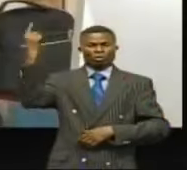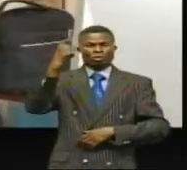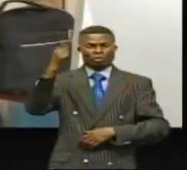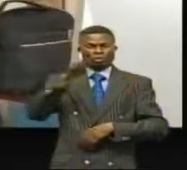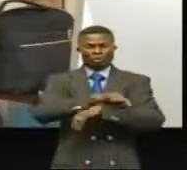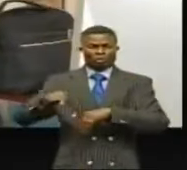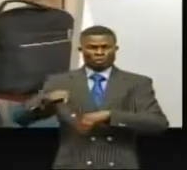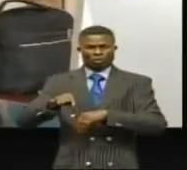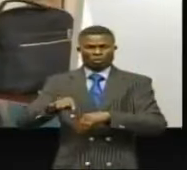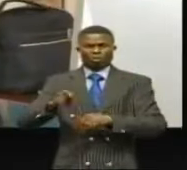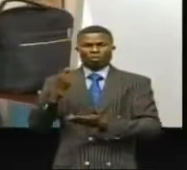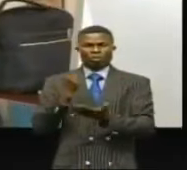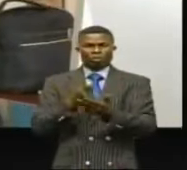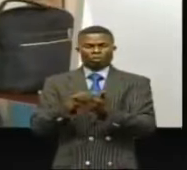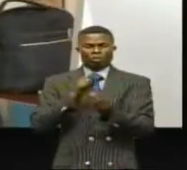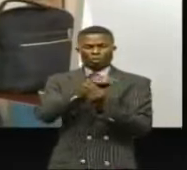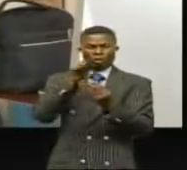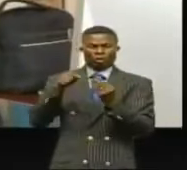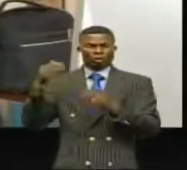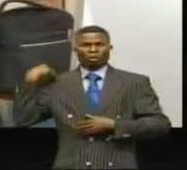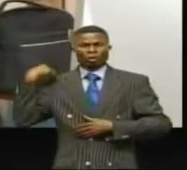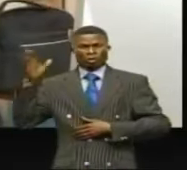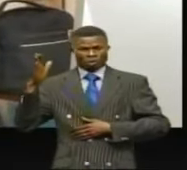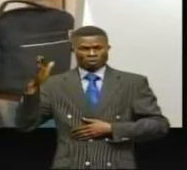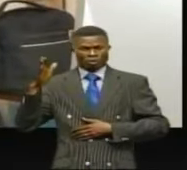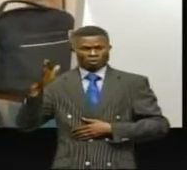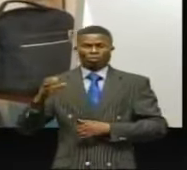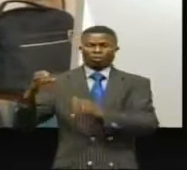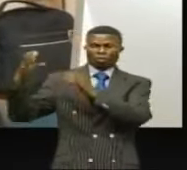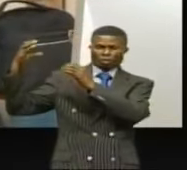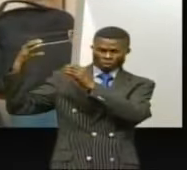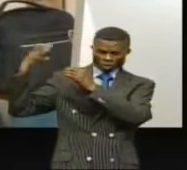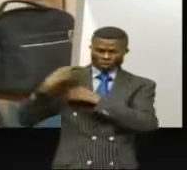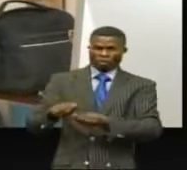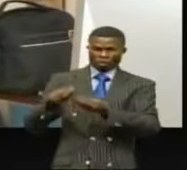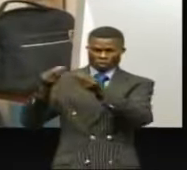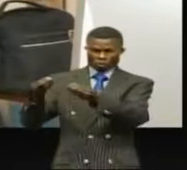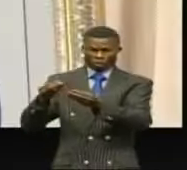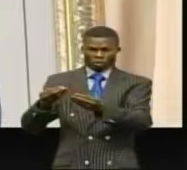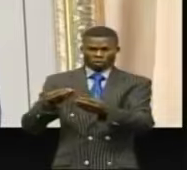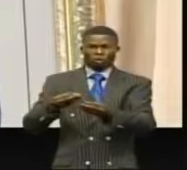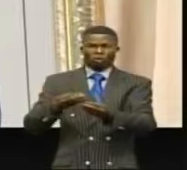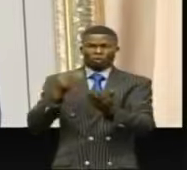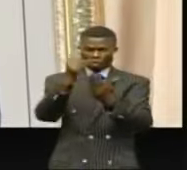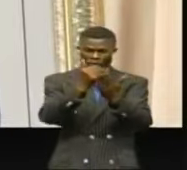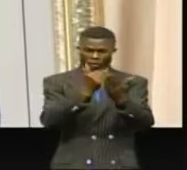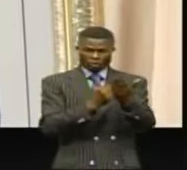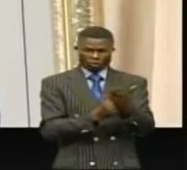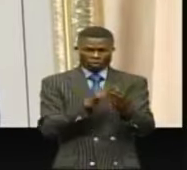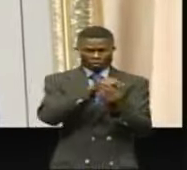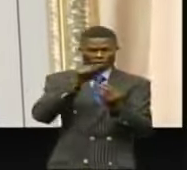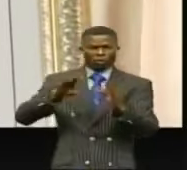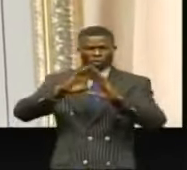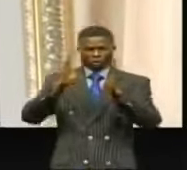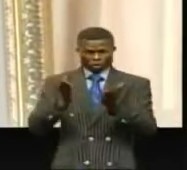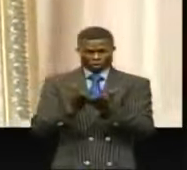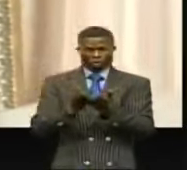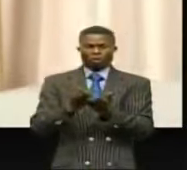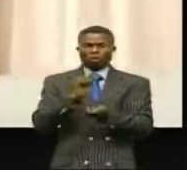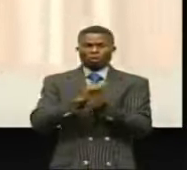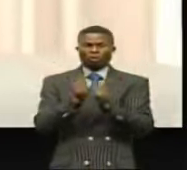du Trésor et de la comptabilité publique est chargée des garanties d'enregistrement comptable de toutes les transactions